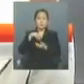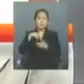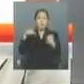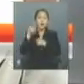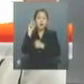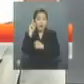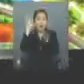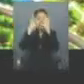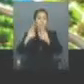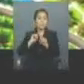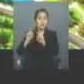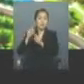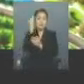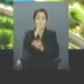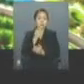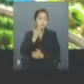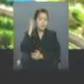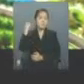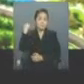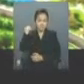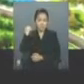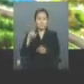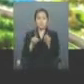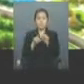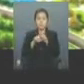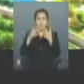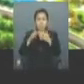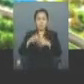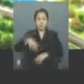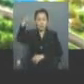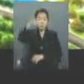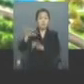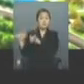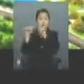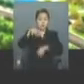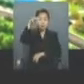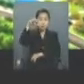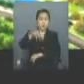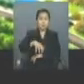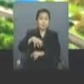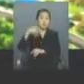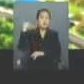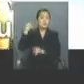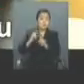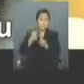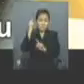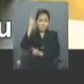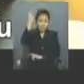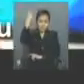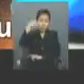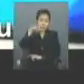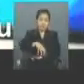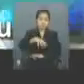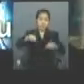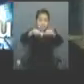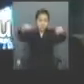ได้แนบเนียนหรือเปล่าคะ ในพื้นที่กว่า25ไร่ของสำนักงานถาวรไทย PBS แบ่งพื้นที่2ไร่เพื่อให้บริการส